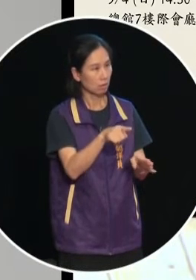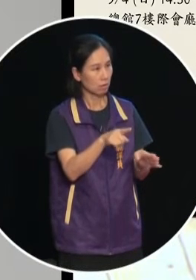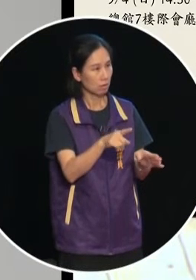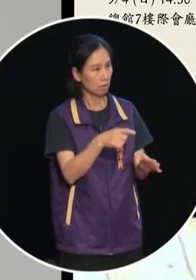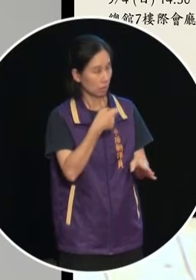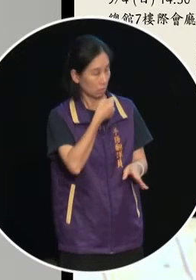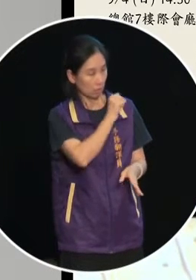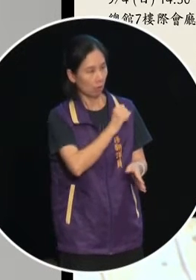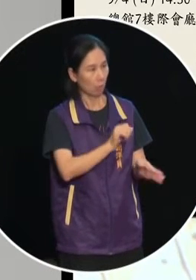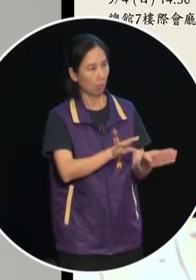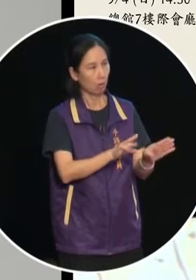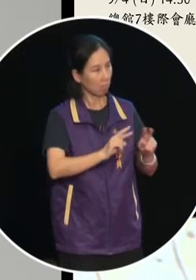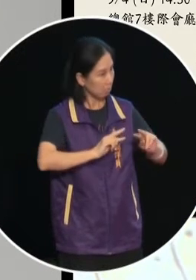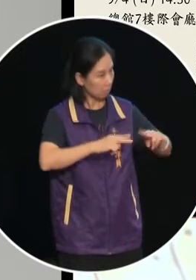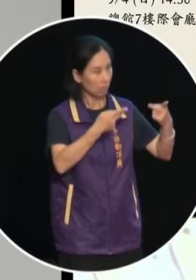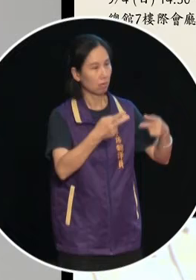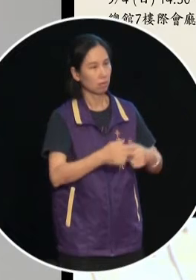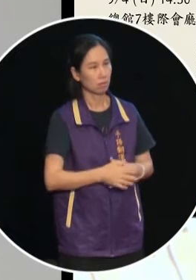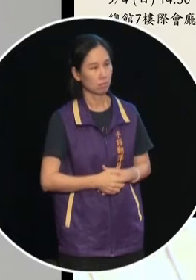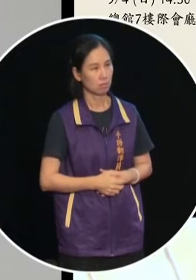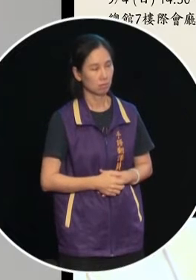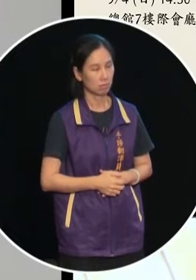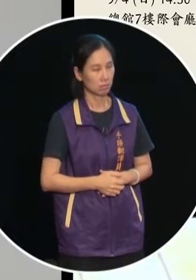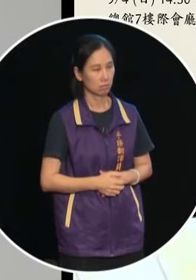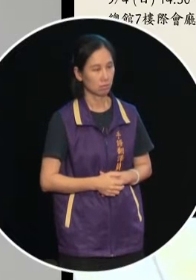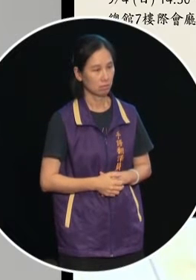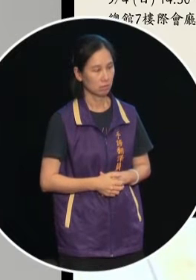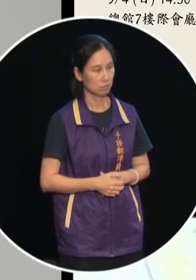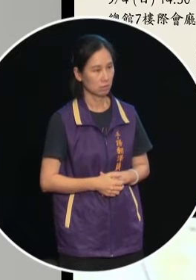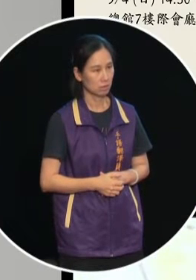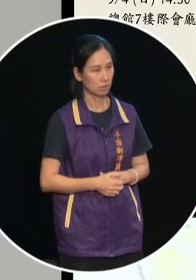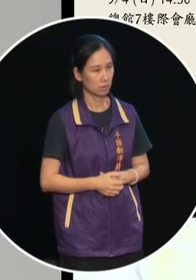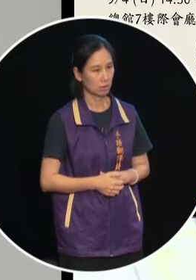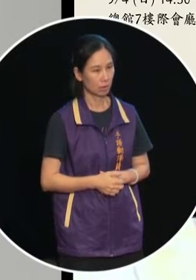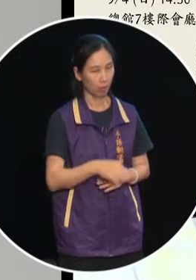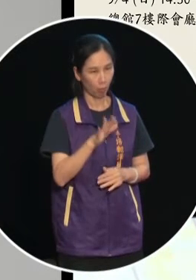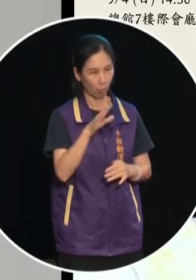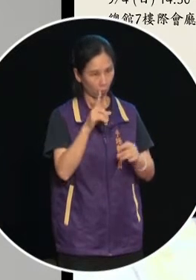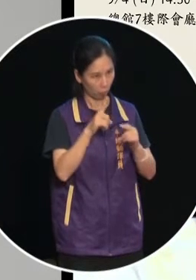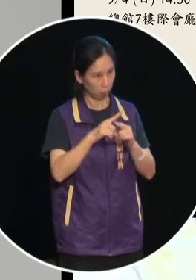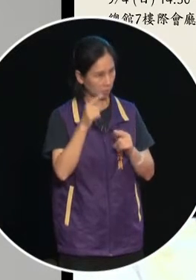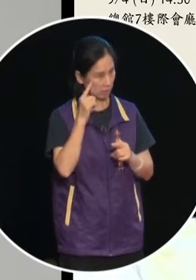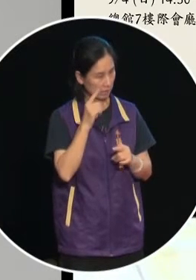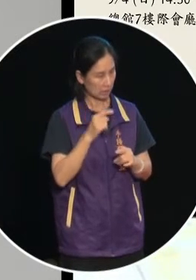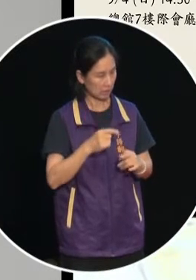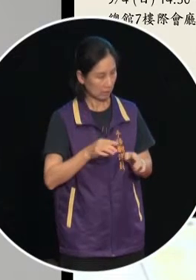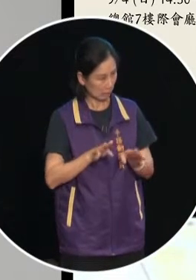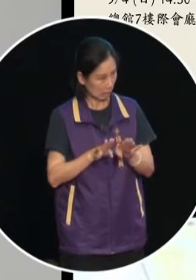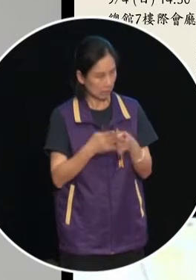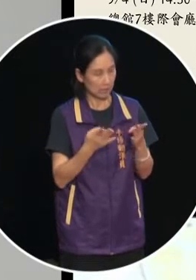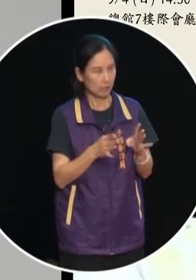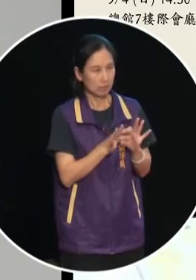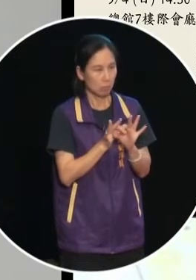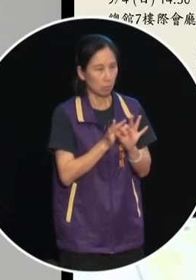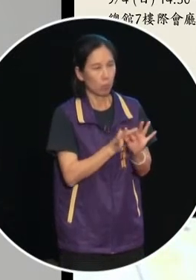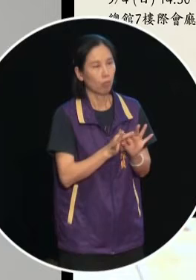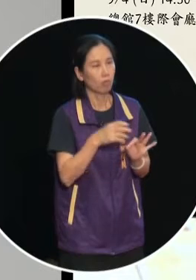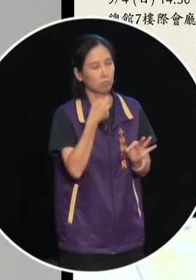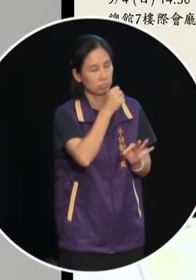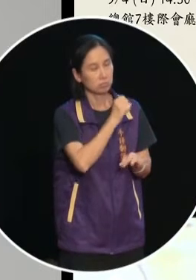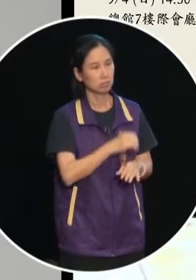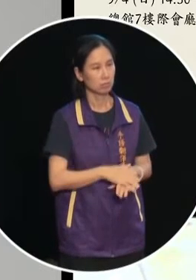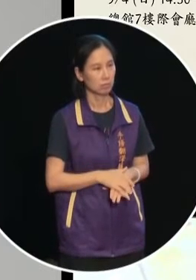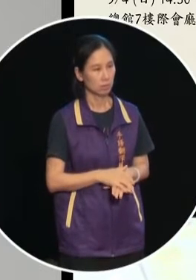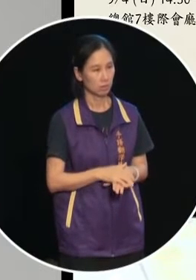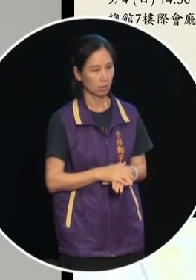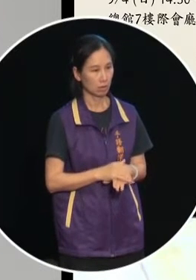变了，而且往这个民主的方向。那有人开始关心台湾，因为民